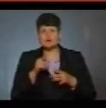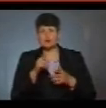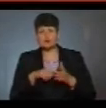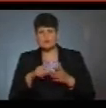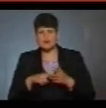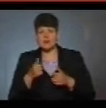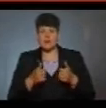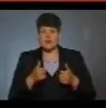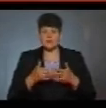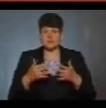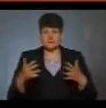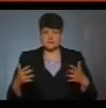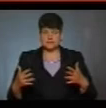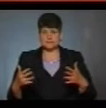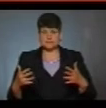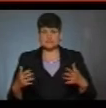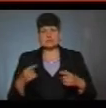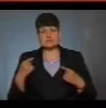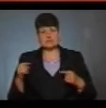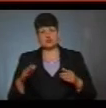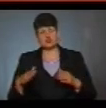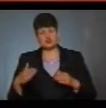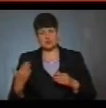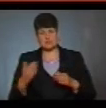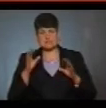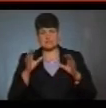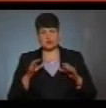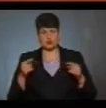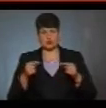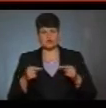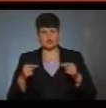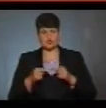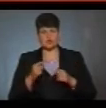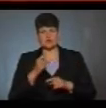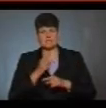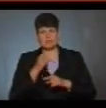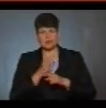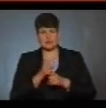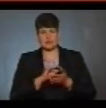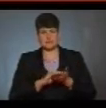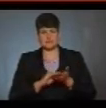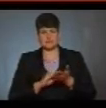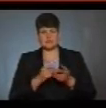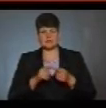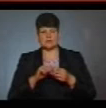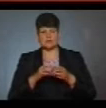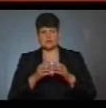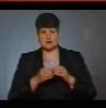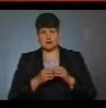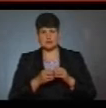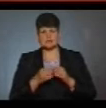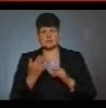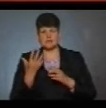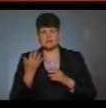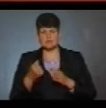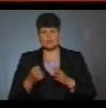і так далі. Тобто, з іншої сторони, закон чітко забороняє опублікування таких результатів соцопитувань за декілька